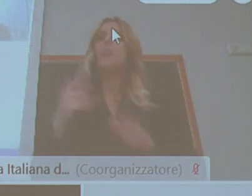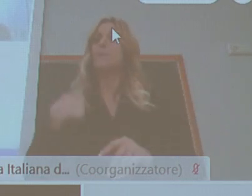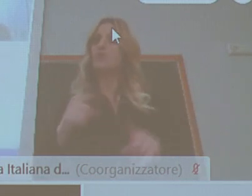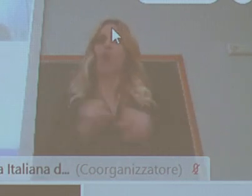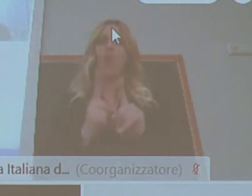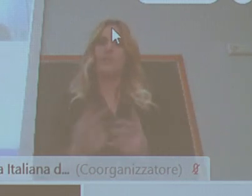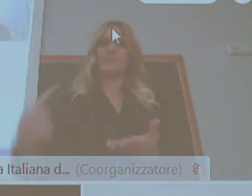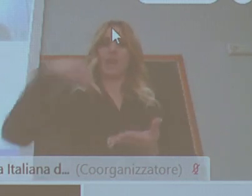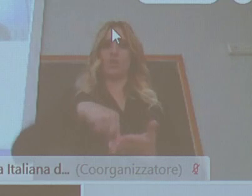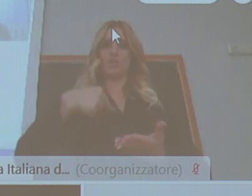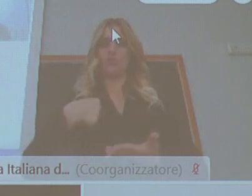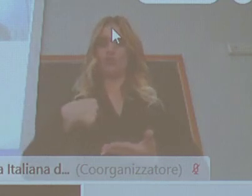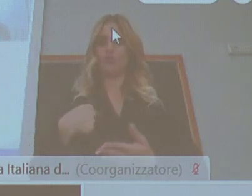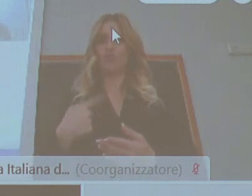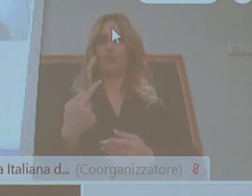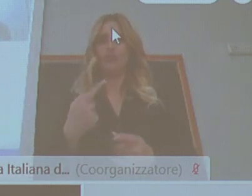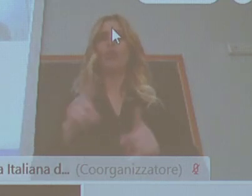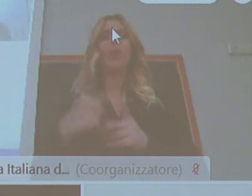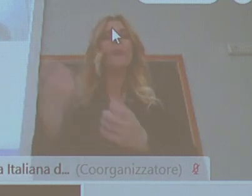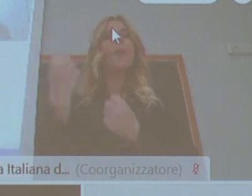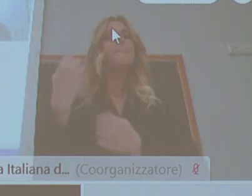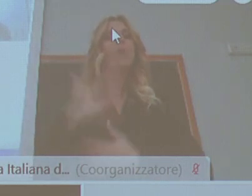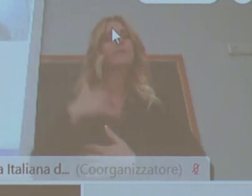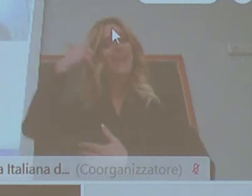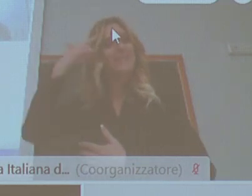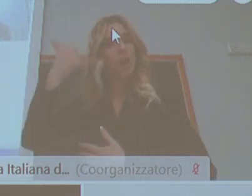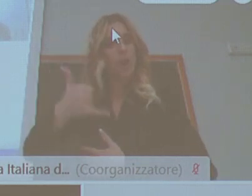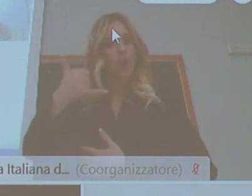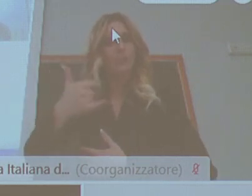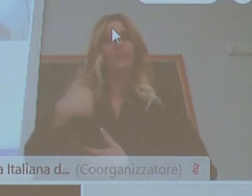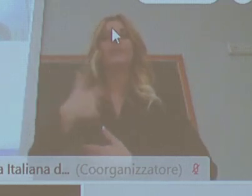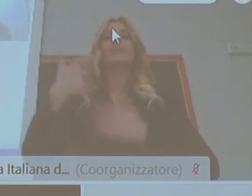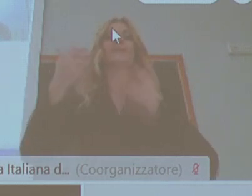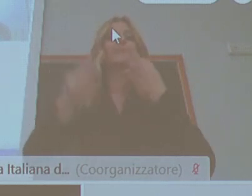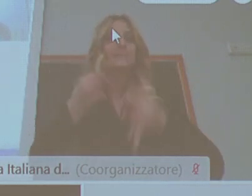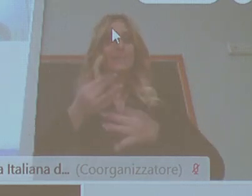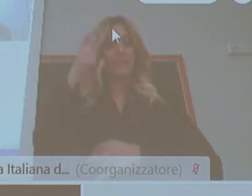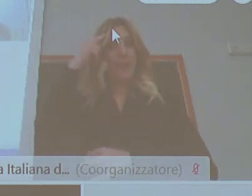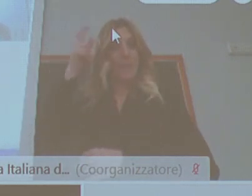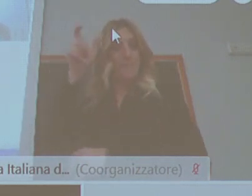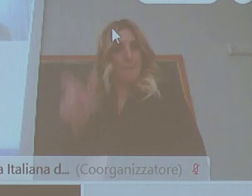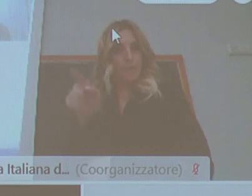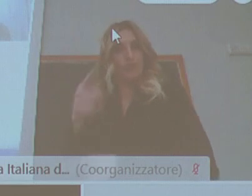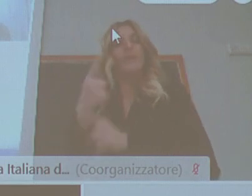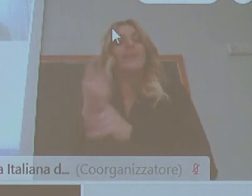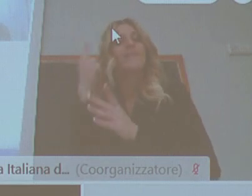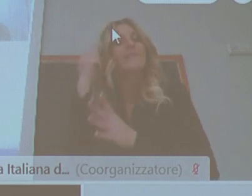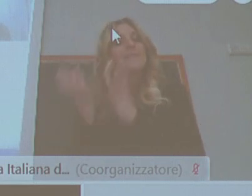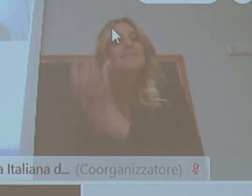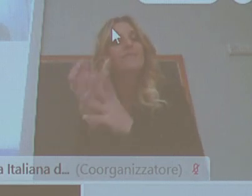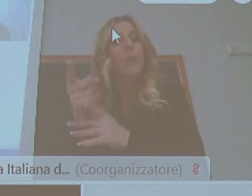centro la potenza cognitiva, l'iniezione, cioè l'individuo insomma adesso deve sviluppare